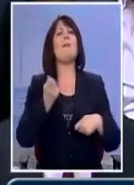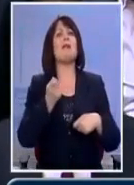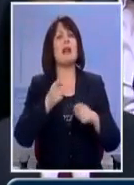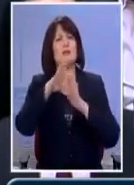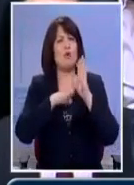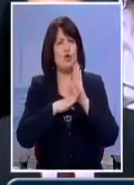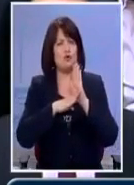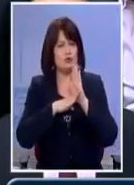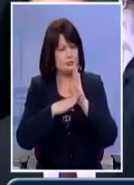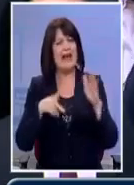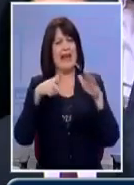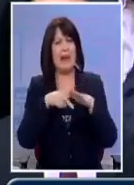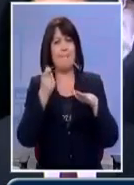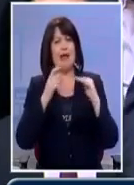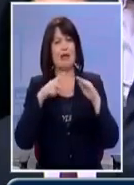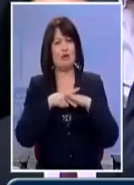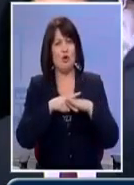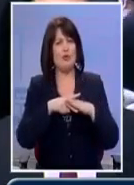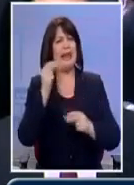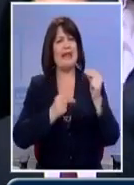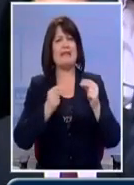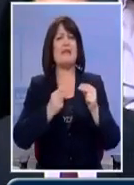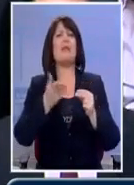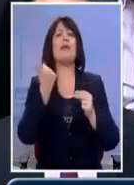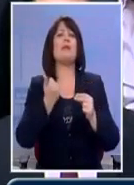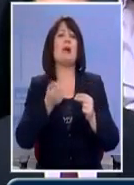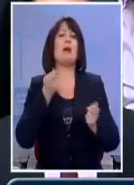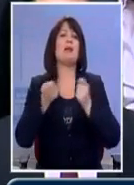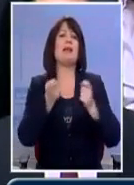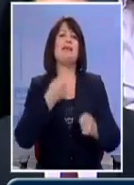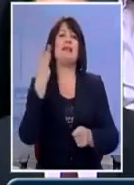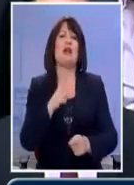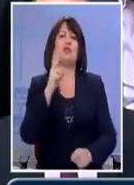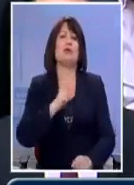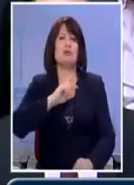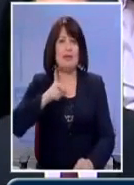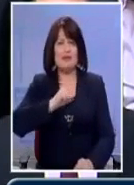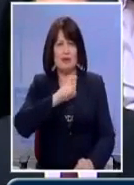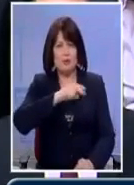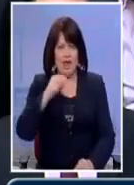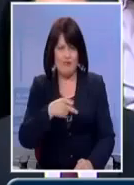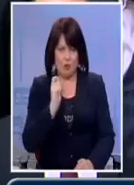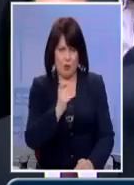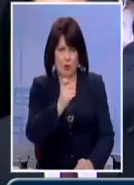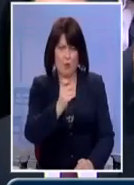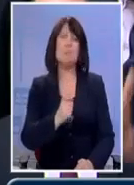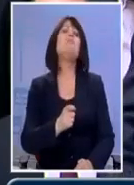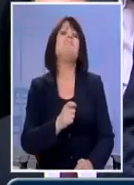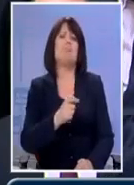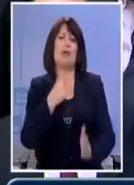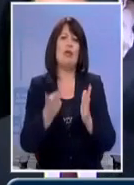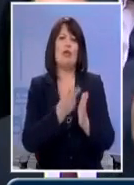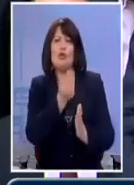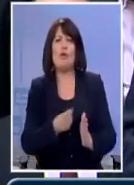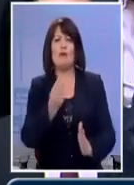συστήματος του παγκοσμίου δεν υπάρχει λύση για να ξεχρεώσεις 320 δισεκατομμύρια ευρώ. Το διπλάσιο σχεδόν,